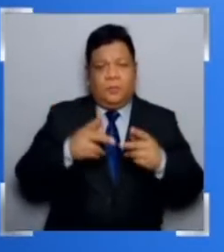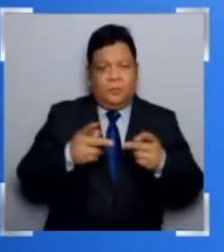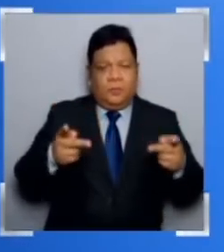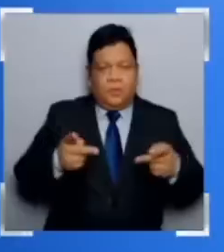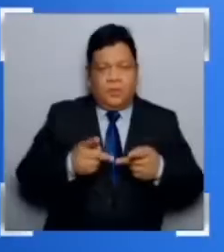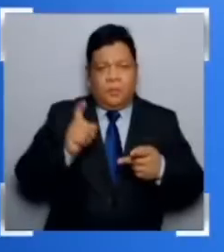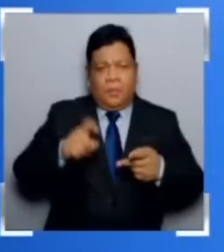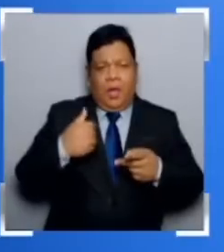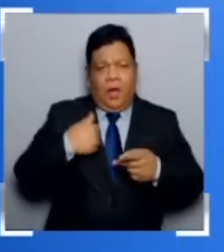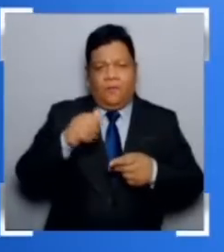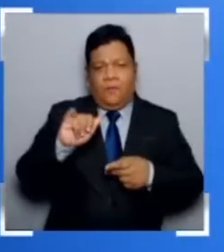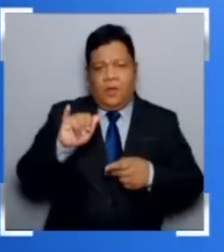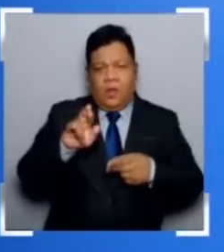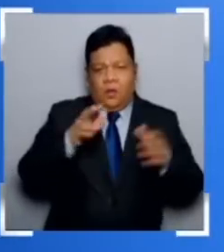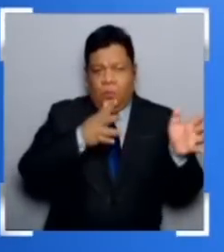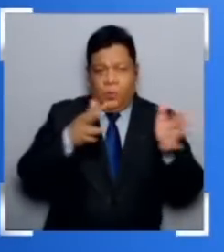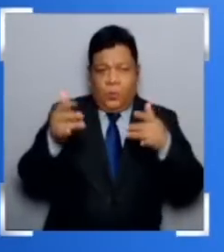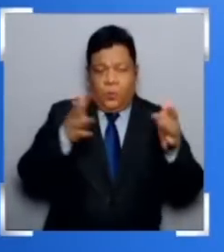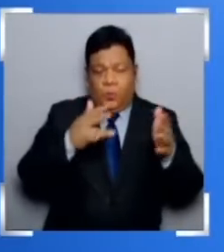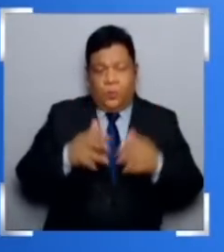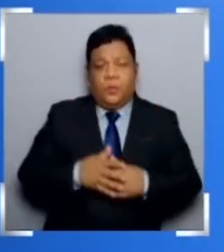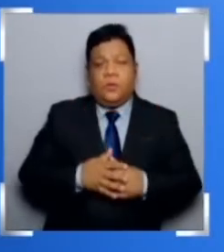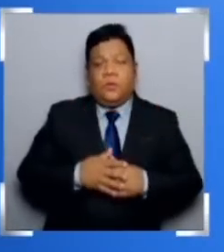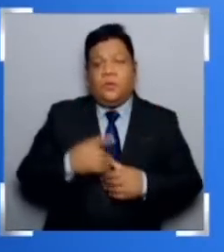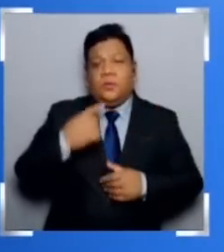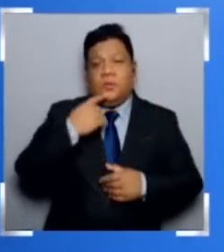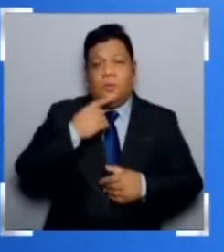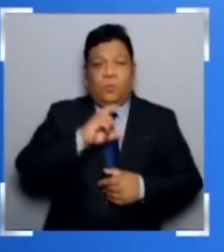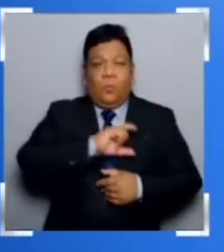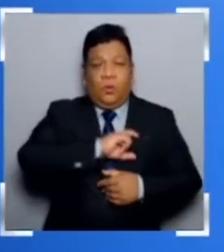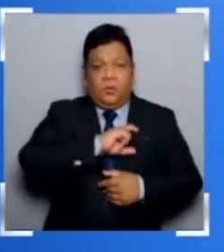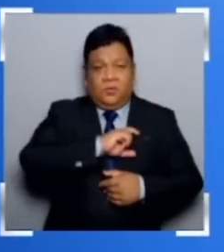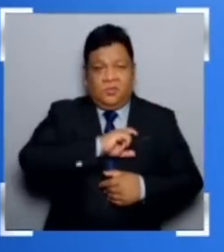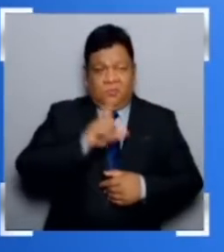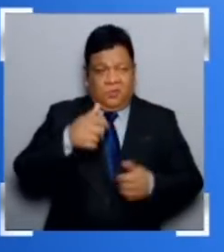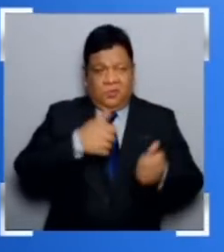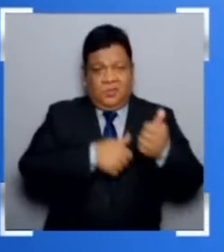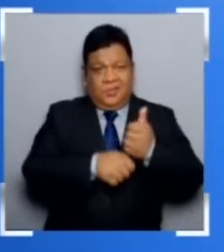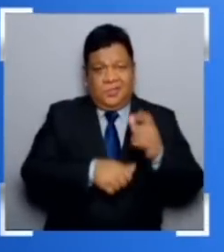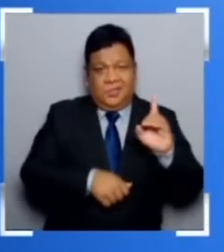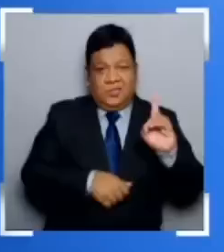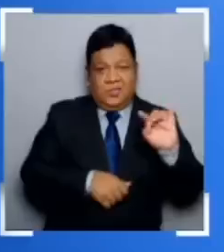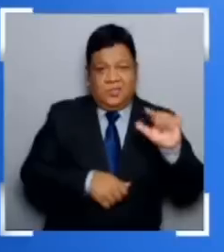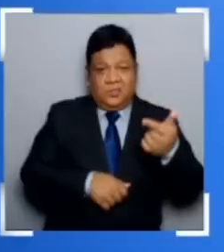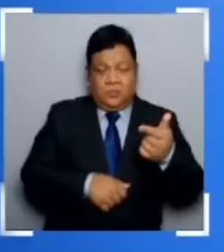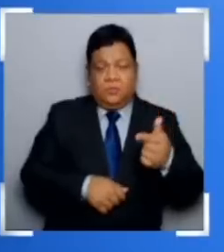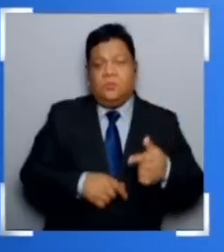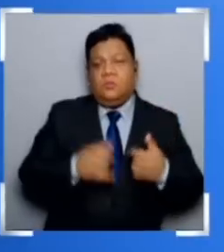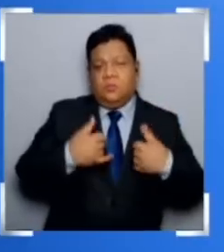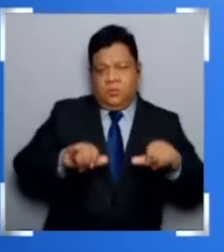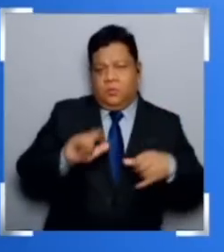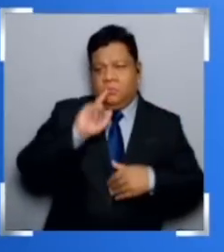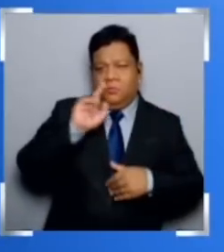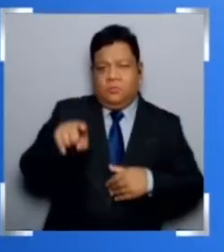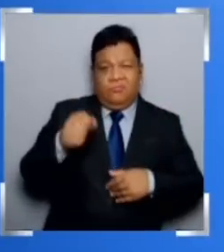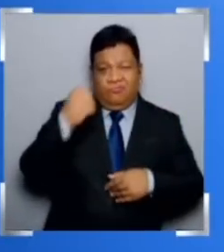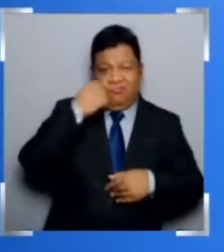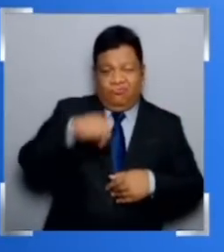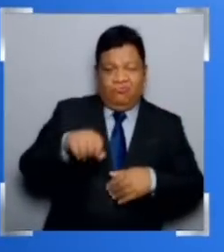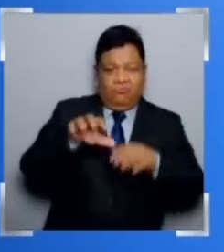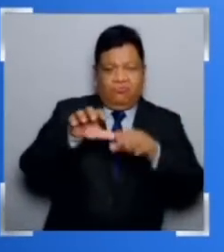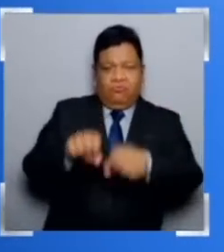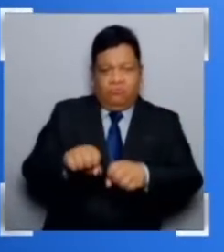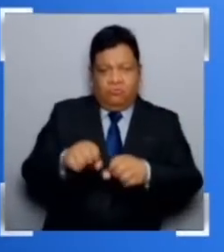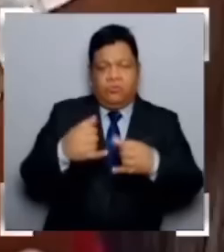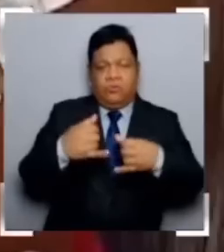na nasa ilalim ng DILG patuloy daw na maninita at manghuhuli ng mga lalabag sa IATF guidelines at minimum public health